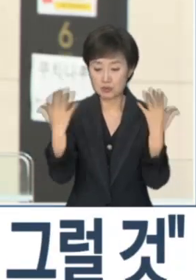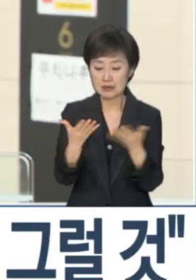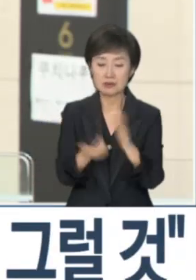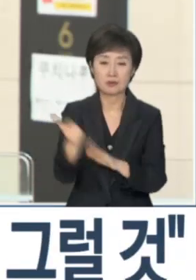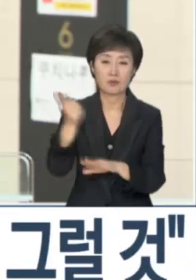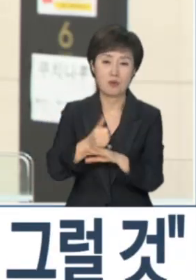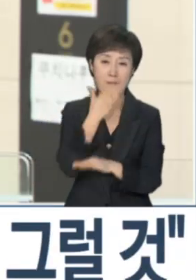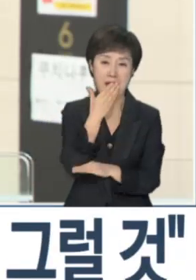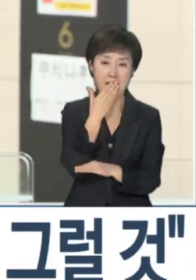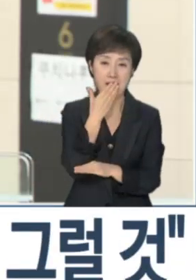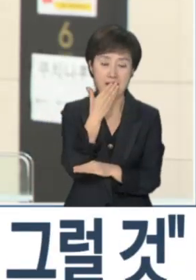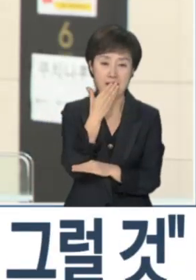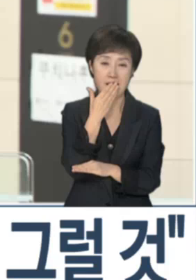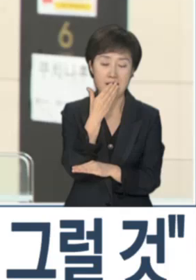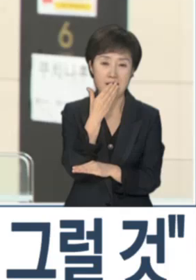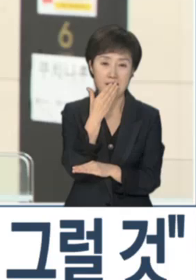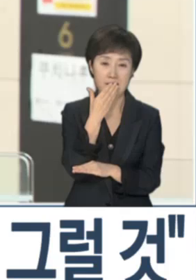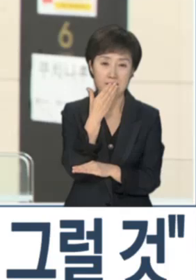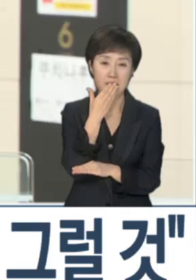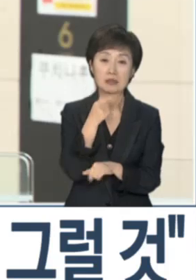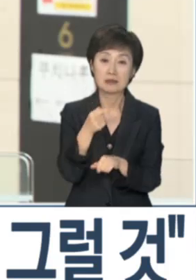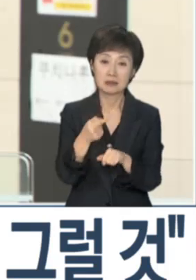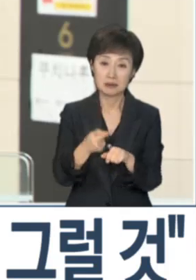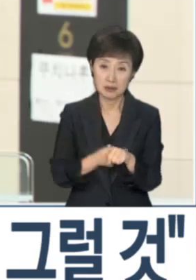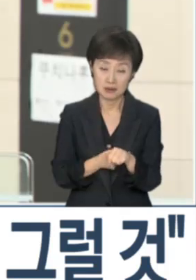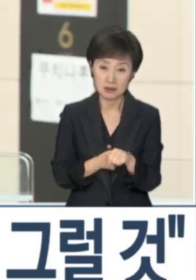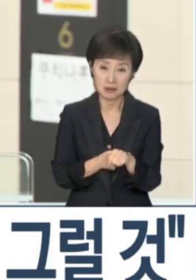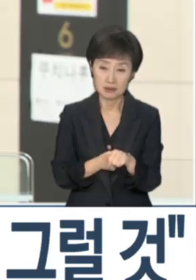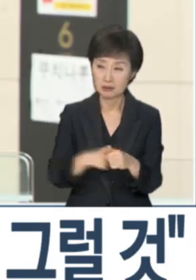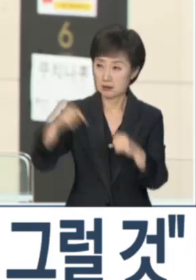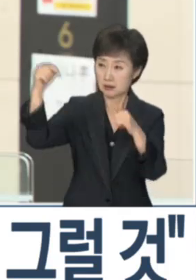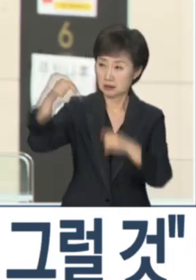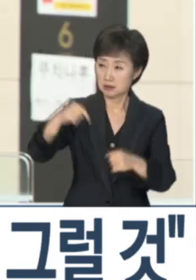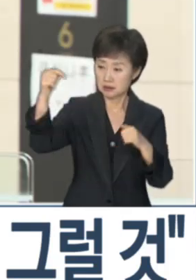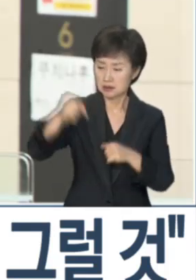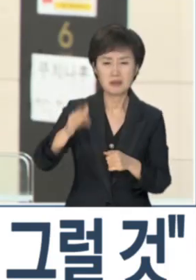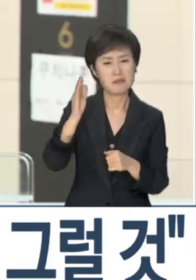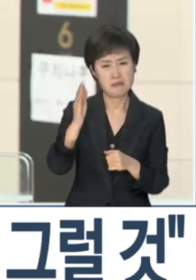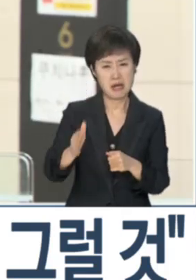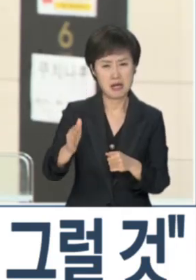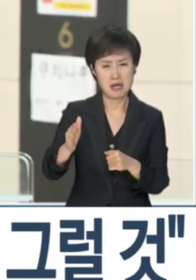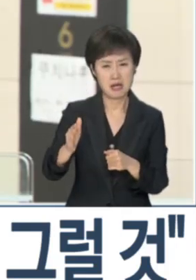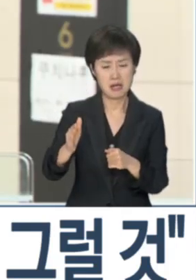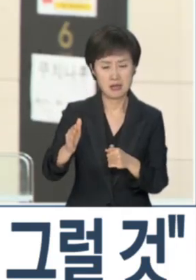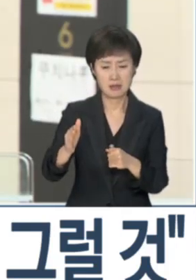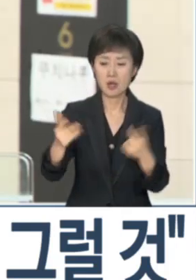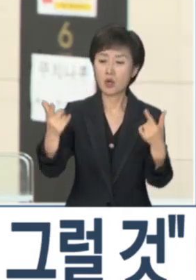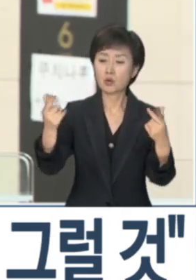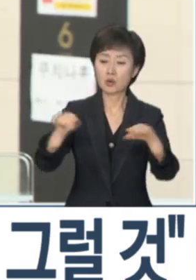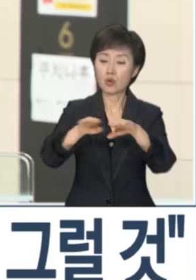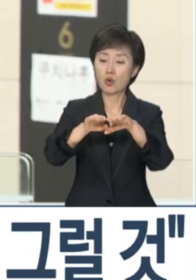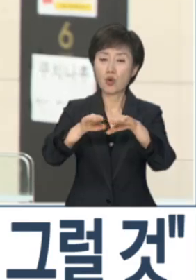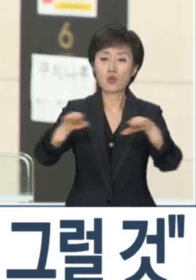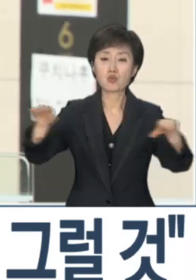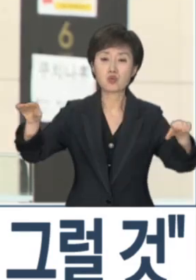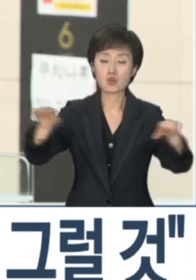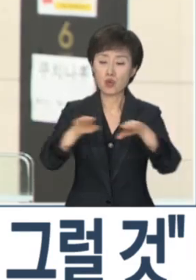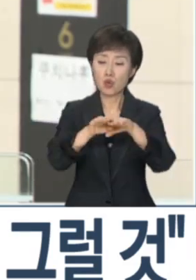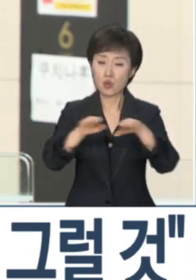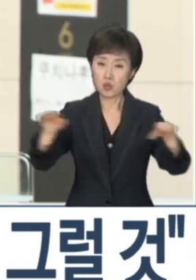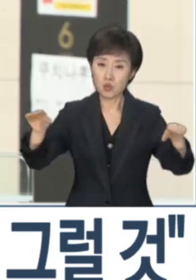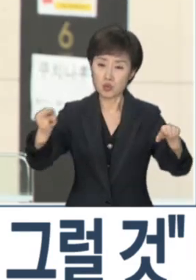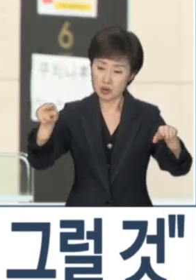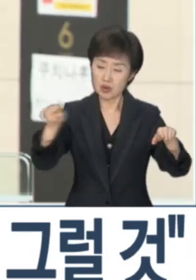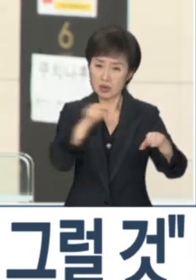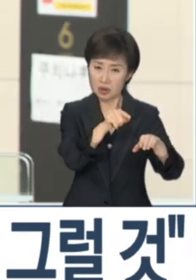아니겠습니까? 그렇기 때문에 이 수직적이라는 관계를 수평적으로 고친다. 상호 견제와 균형을 맞춘다. 그런